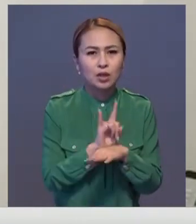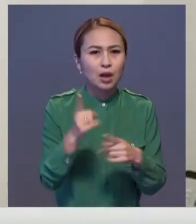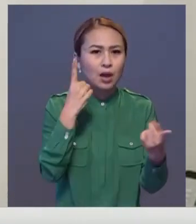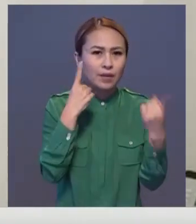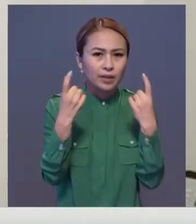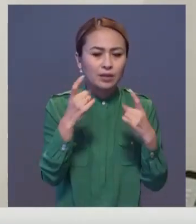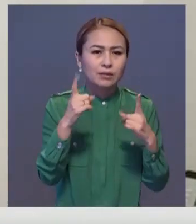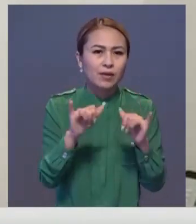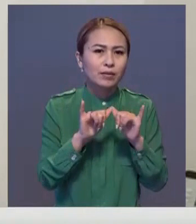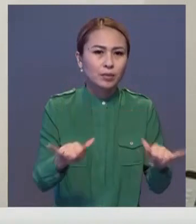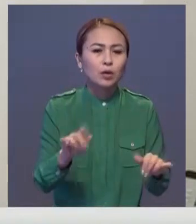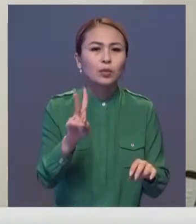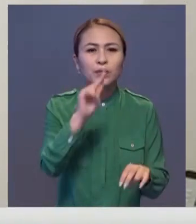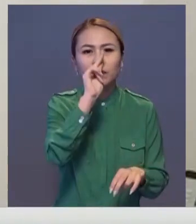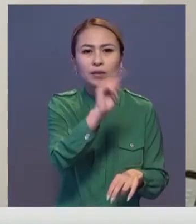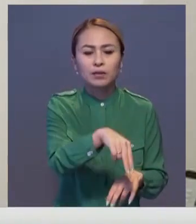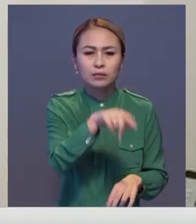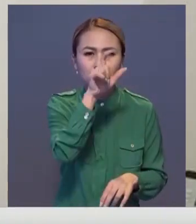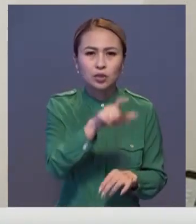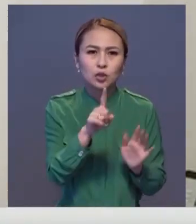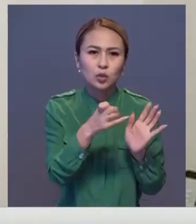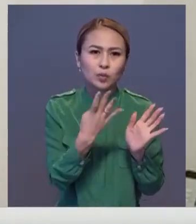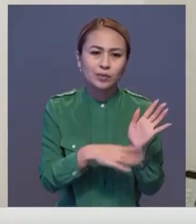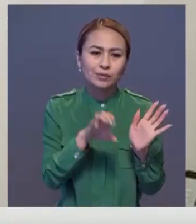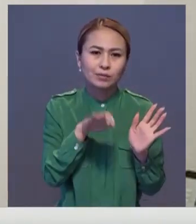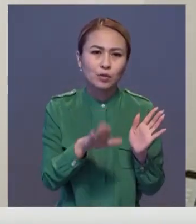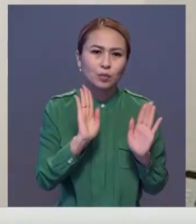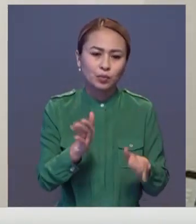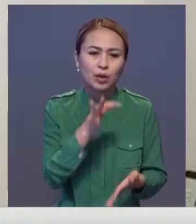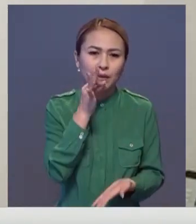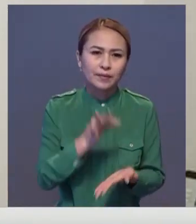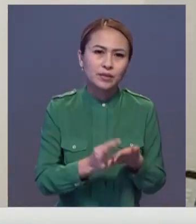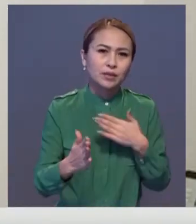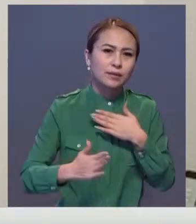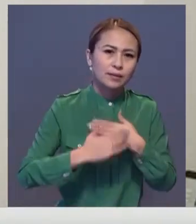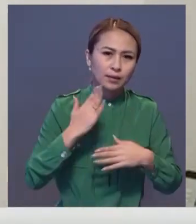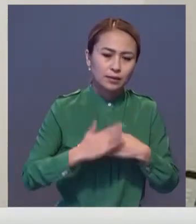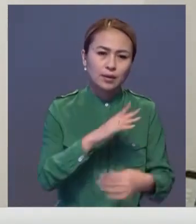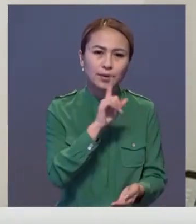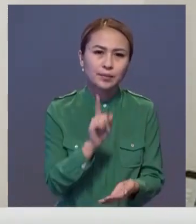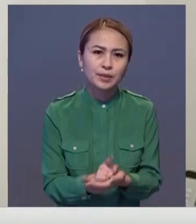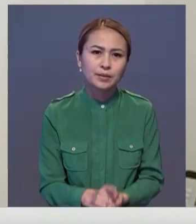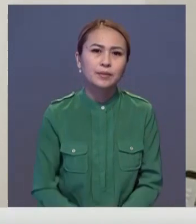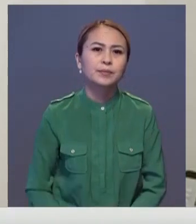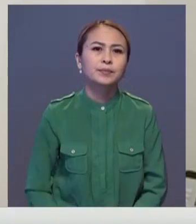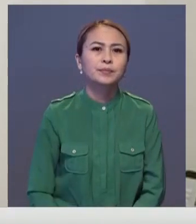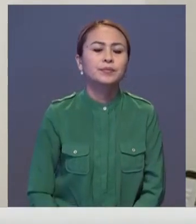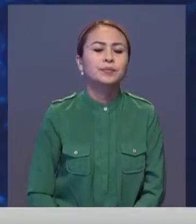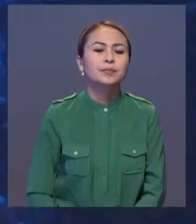ақпарат таратқандығы үшін Қылмыстық кодекстің 190-шы бабы бойынша жауапкершілік қарастырылғанын да естеріңізге саламыз.